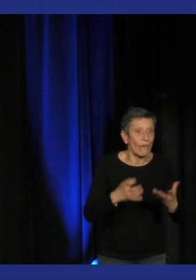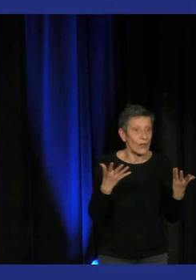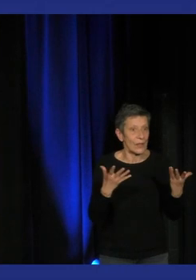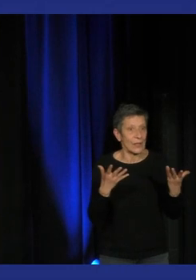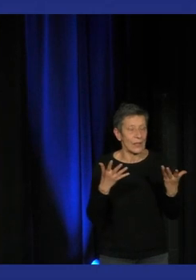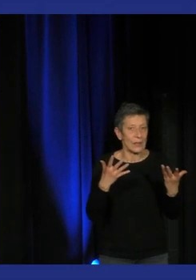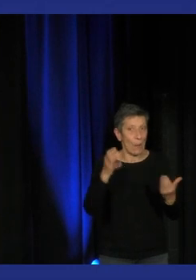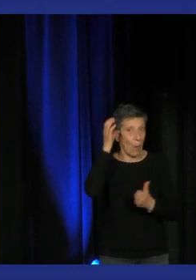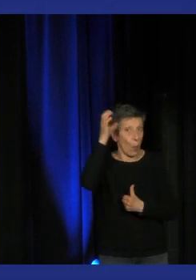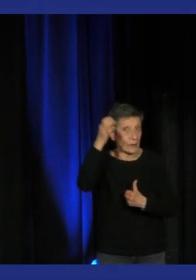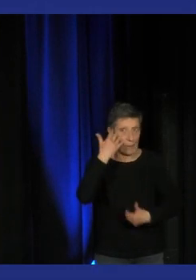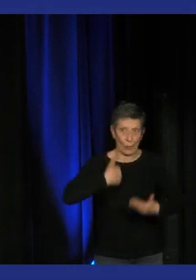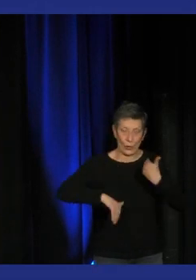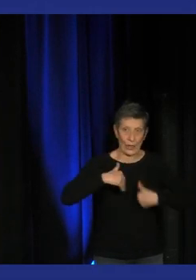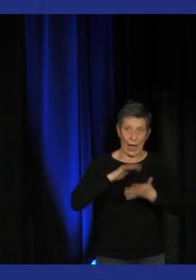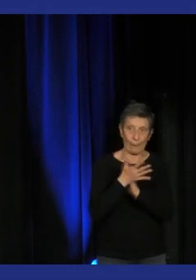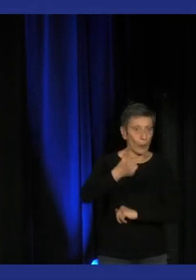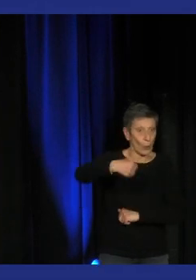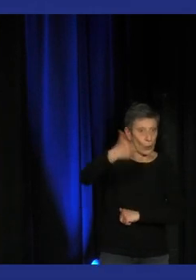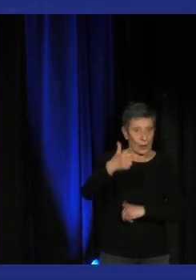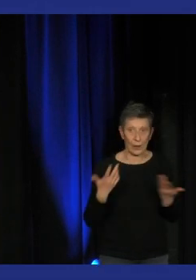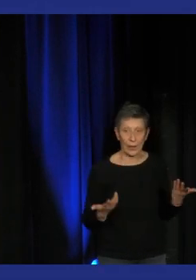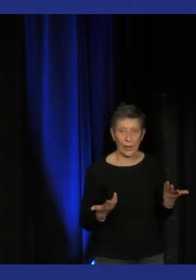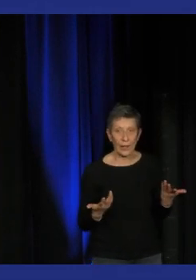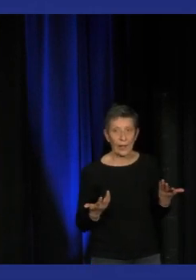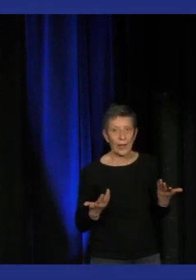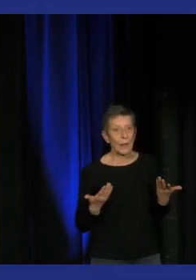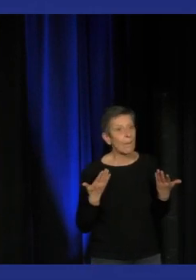que dans notre histoire,